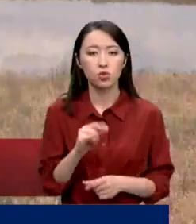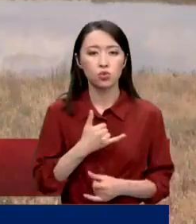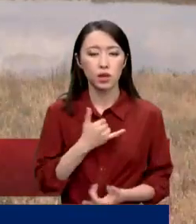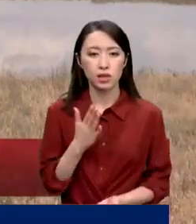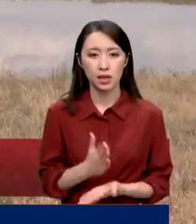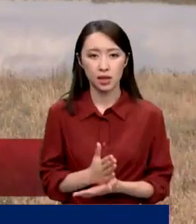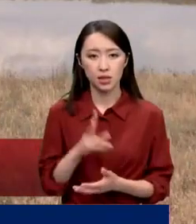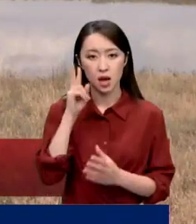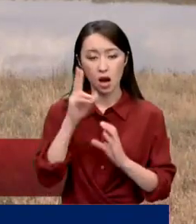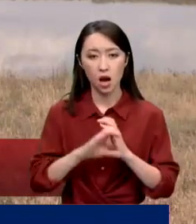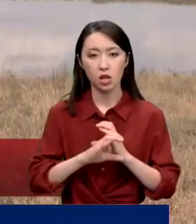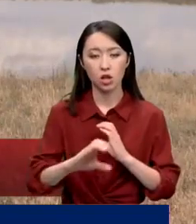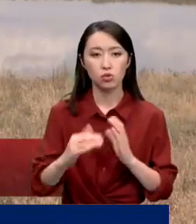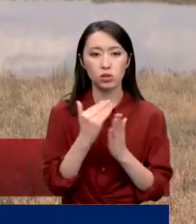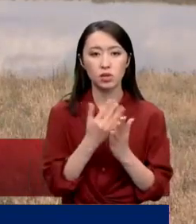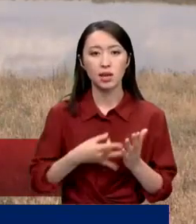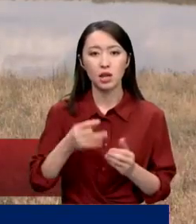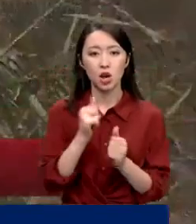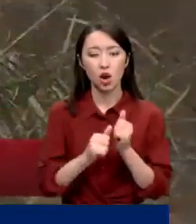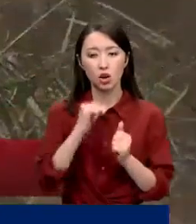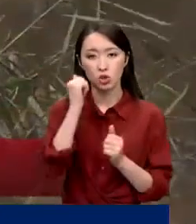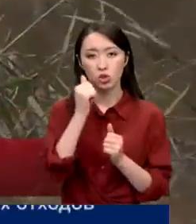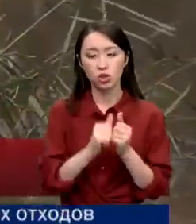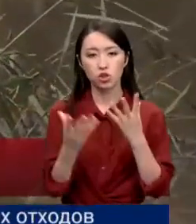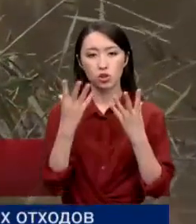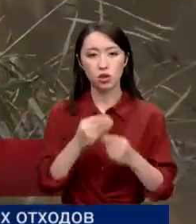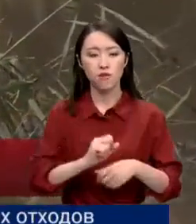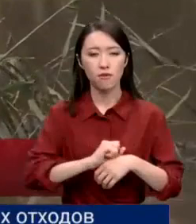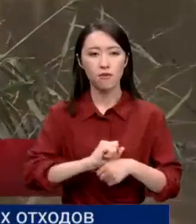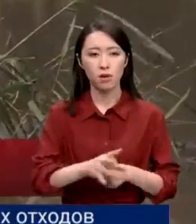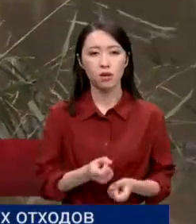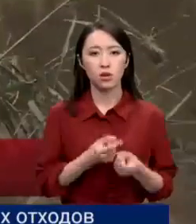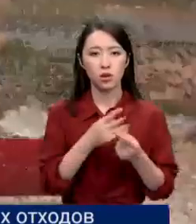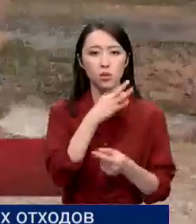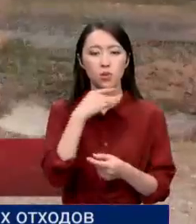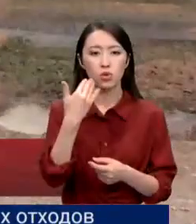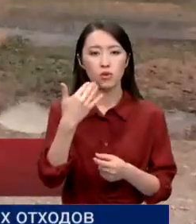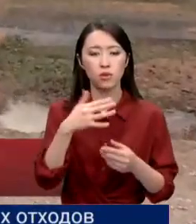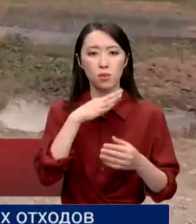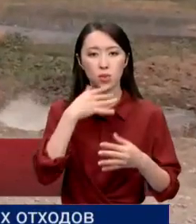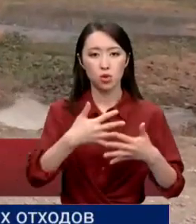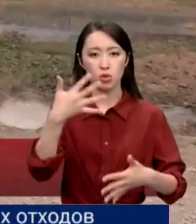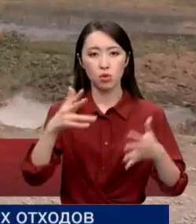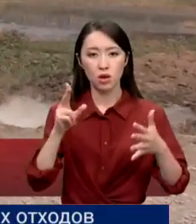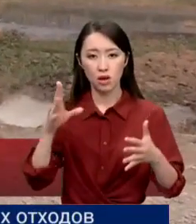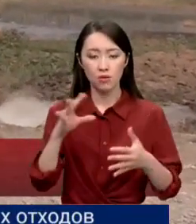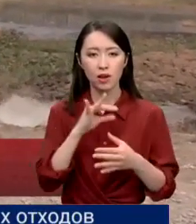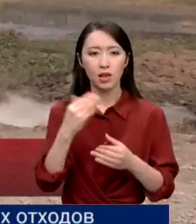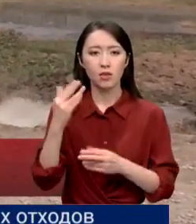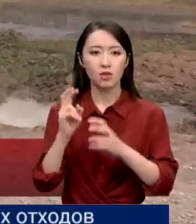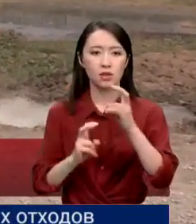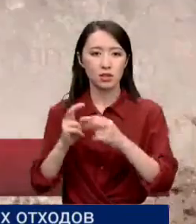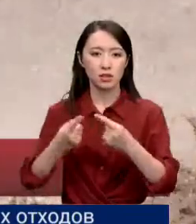В канализационную систему района ежедневно сбрасываются стоки из более чем 50 многоэтажек и коммунальных учреждений